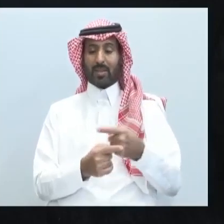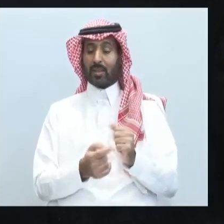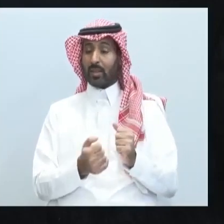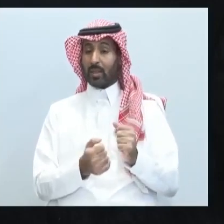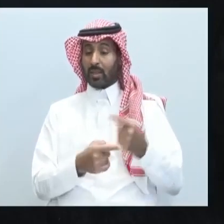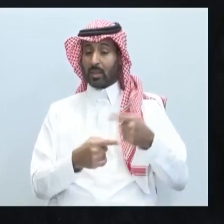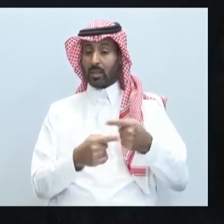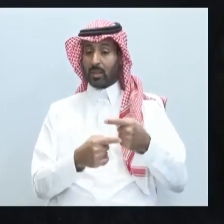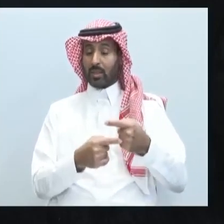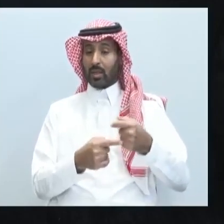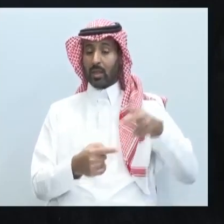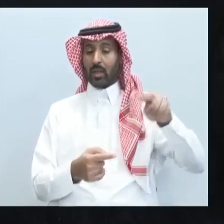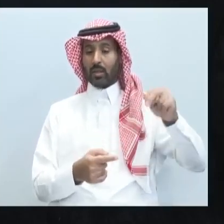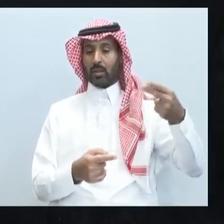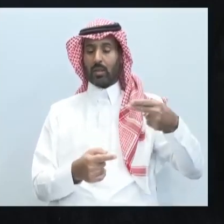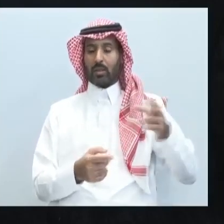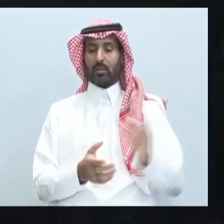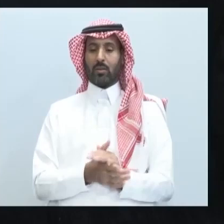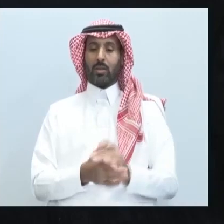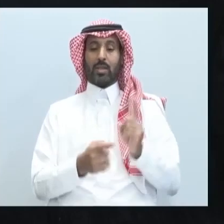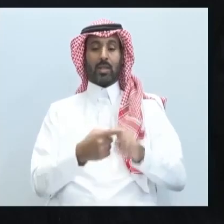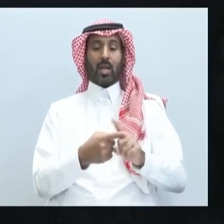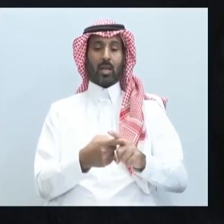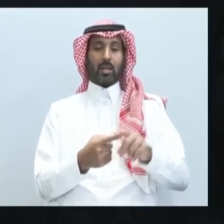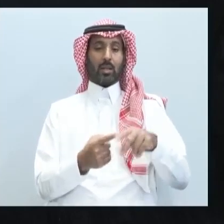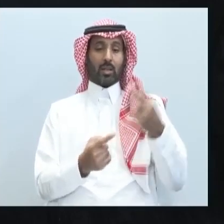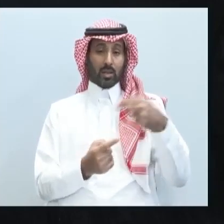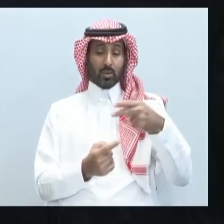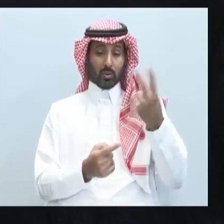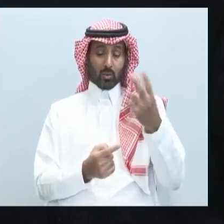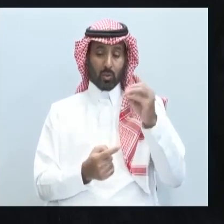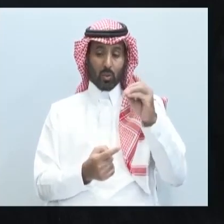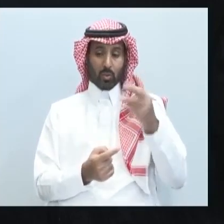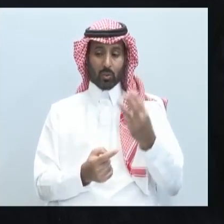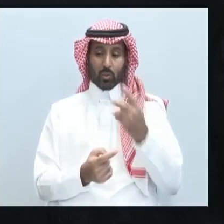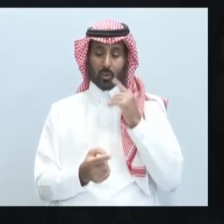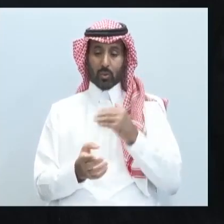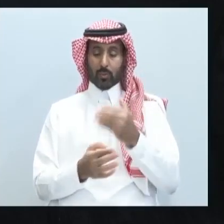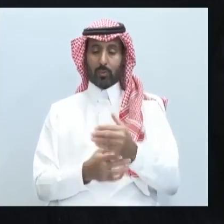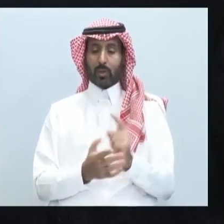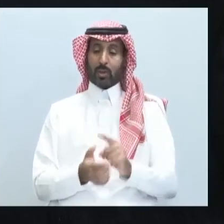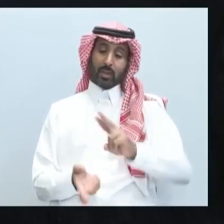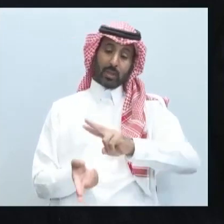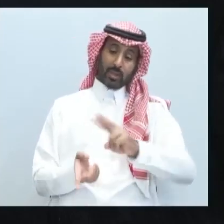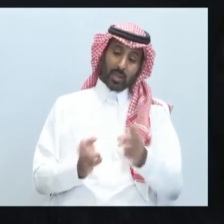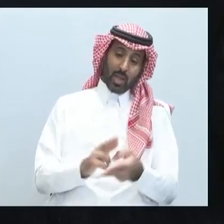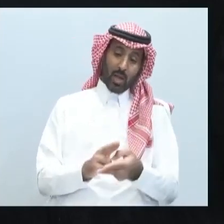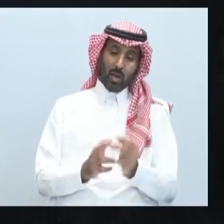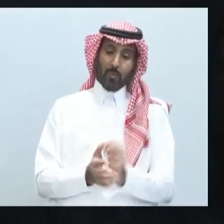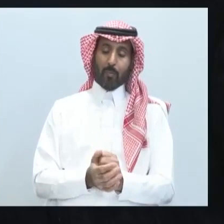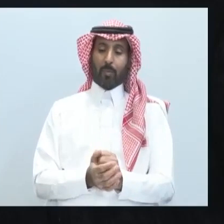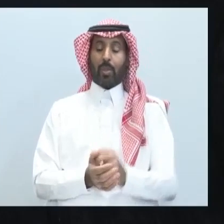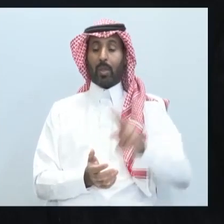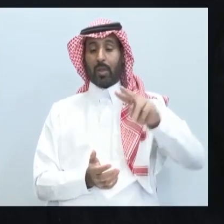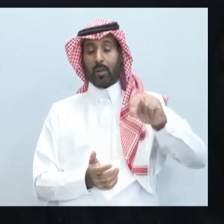ما الذي حدث امامك لاحظ ان الامونيوم هنا موجب تحولت الى ايش الى ان